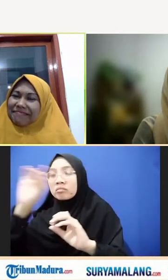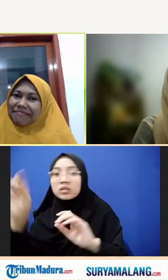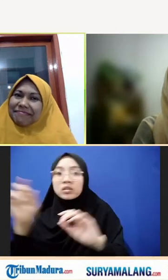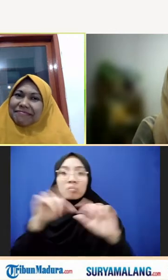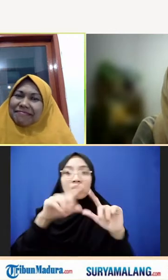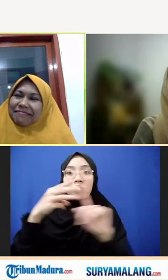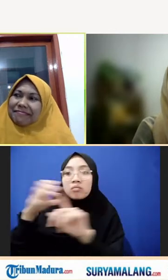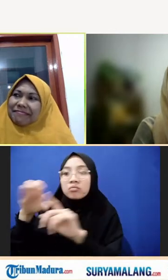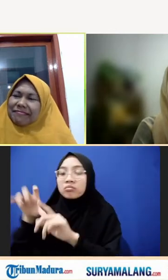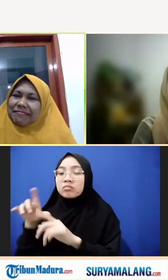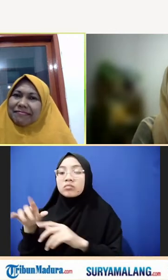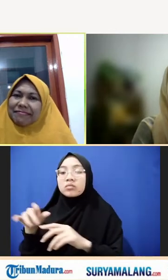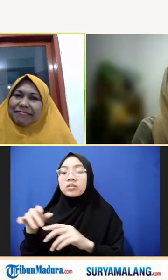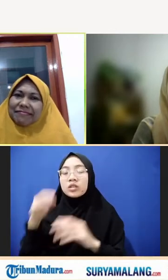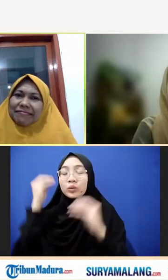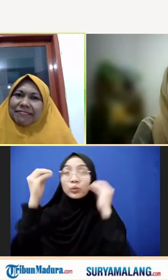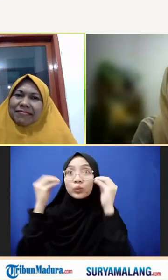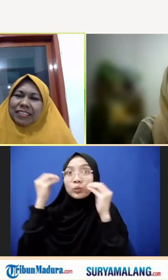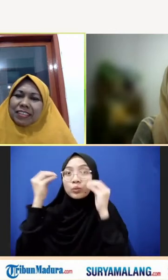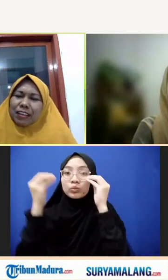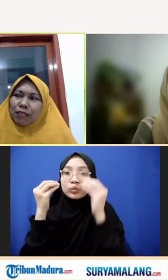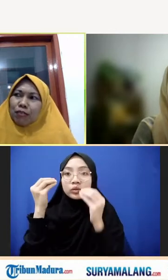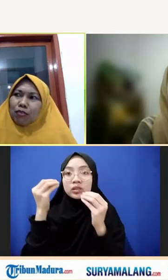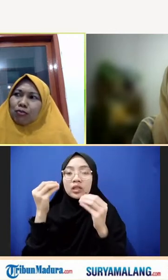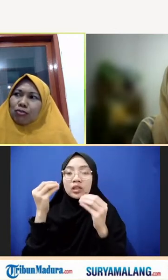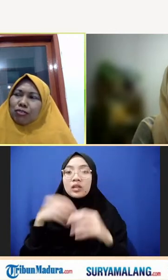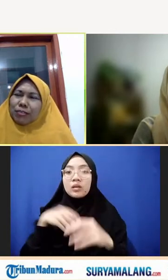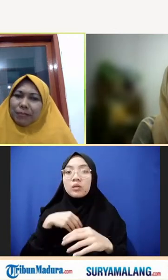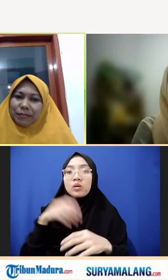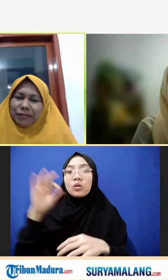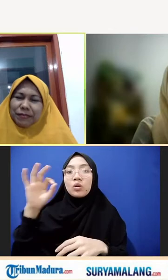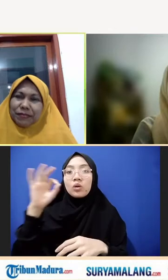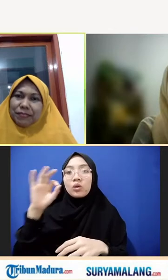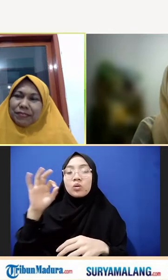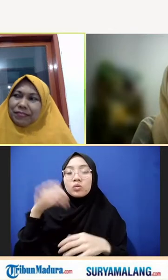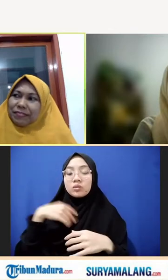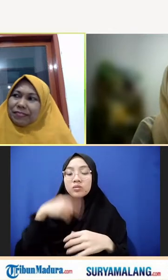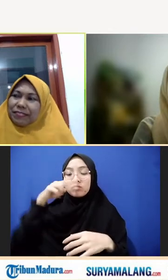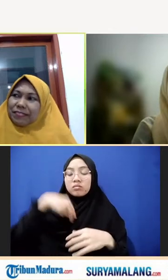Jadi pusing juga. Jadi maksudnya orang tua menata diri pun